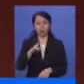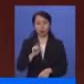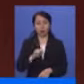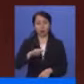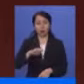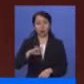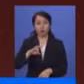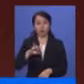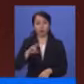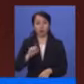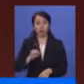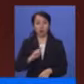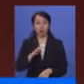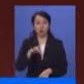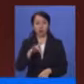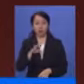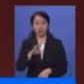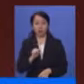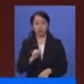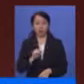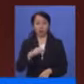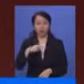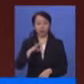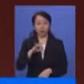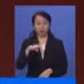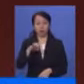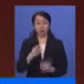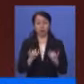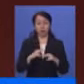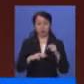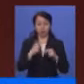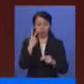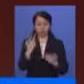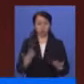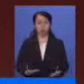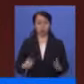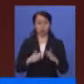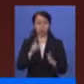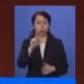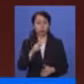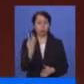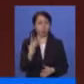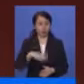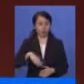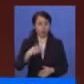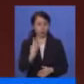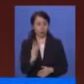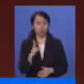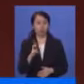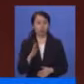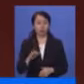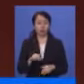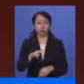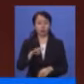Алтынсарина, Крылова, Порфирьева, Горького, Таштитова, Позолотина для строительства двух жилых домов на 144 квартиры.